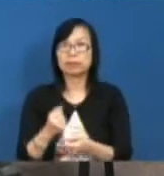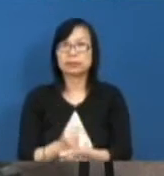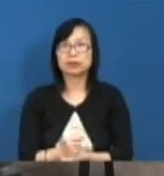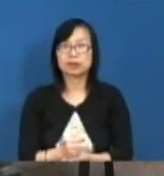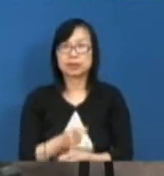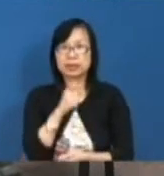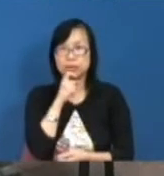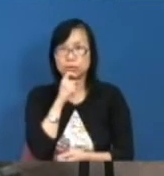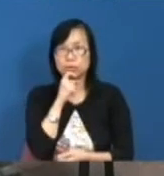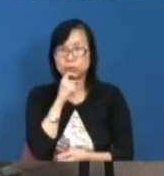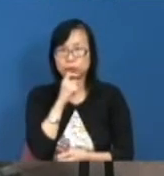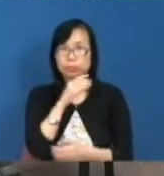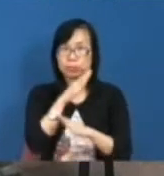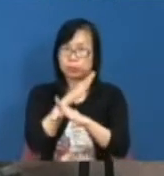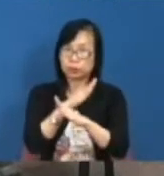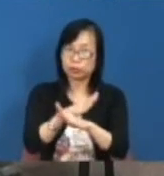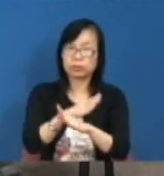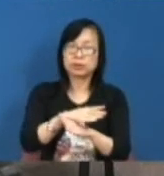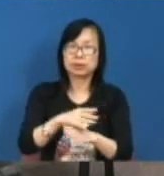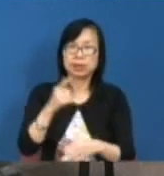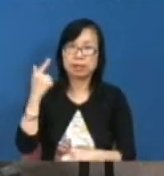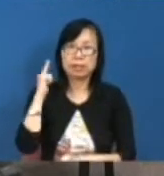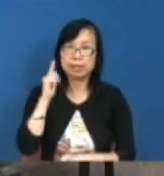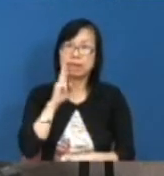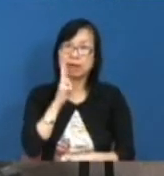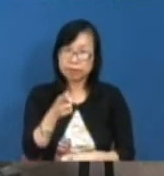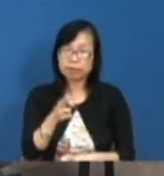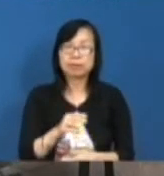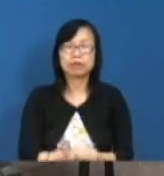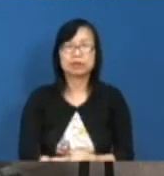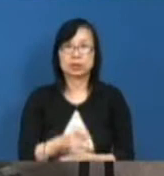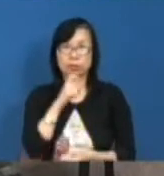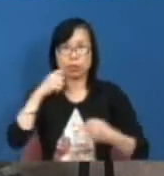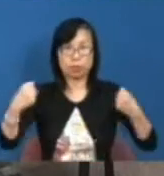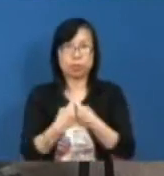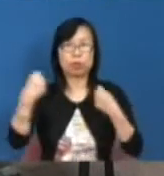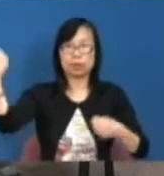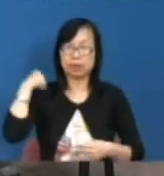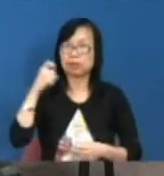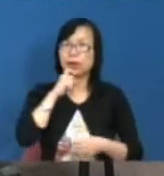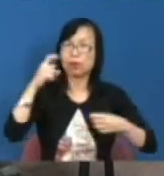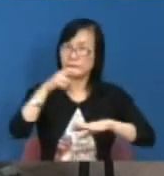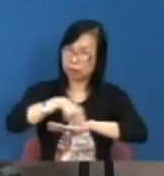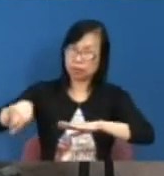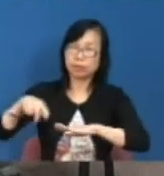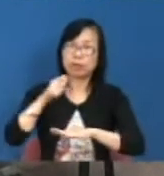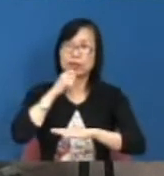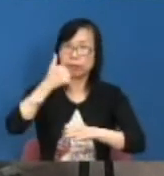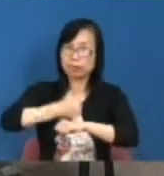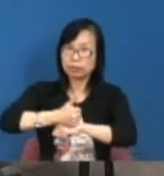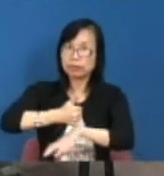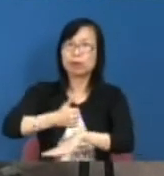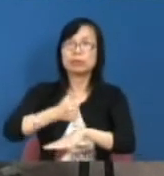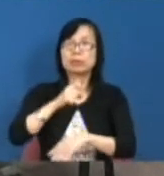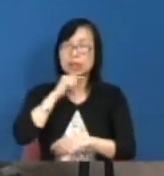戒嚴令嘅咧？係咪好清楚？係咪使用暴力嘅方一定係有計劃、有組織、有綱領、有系統、